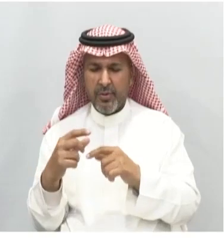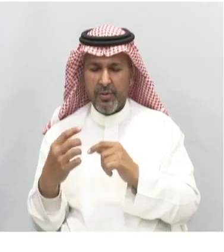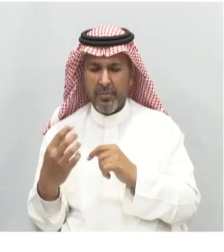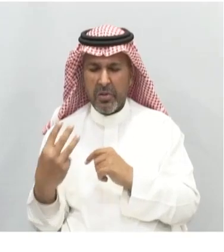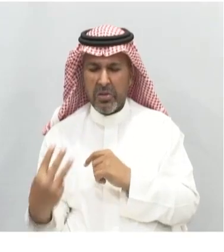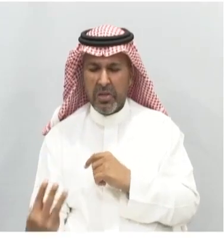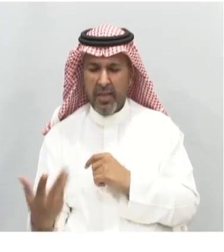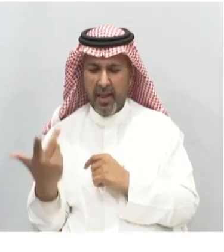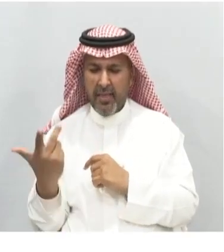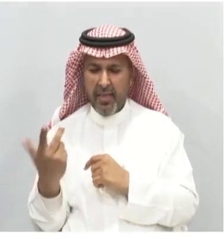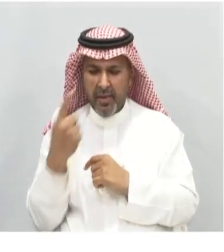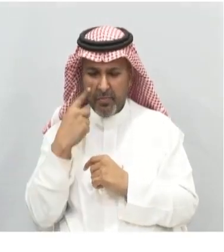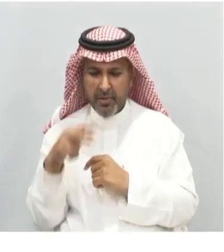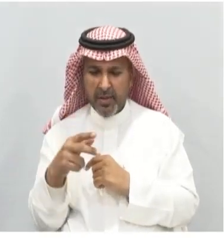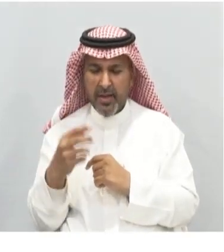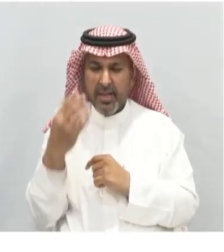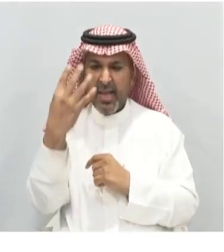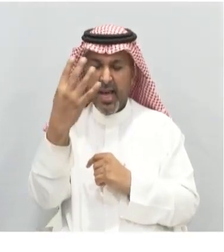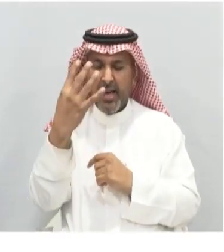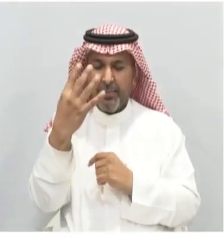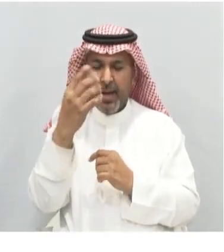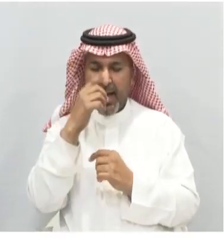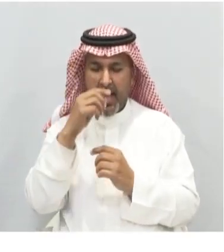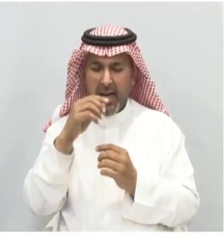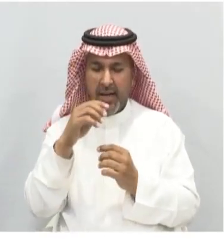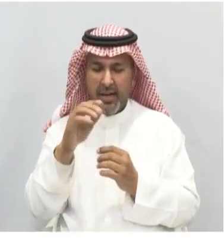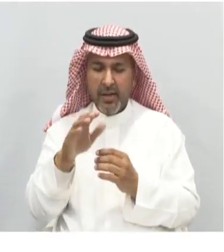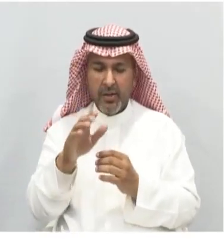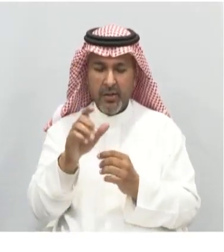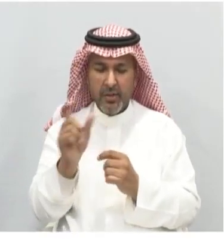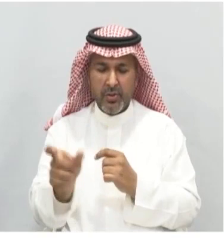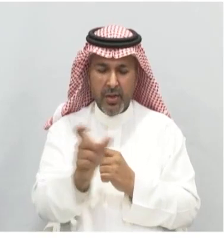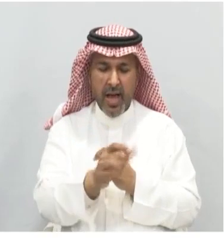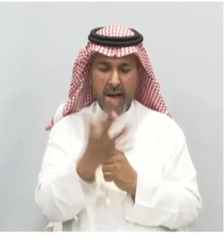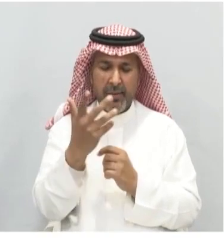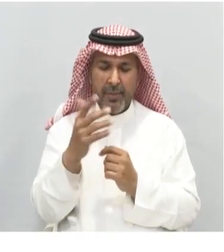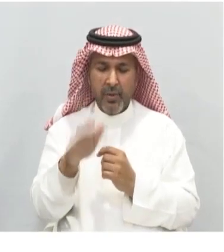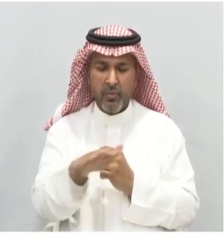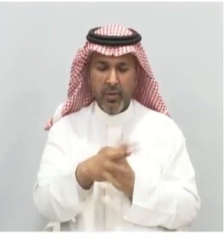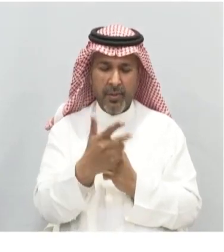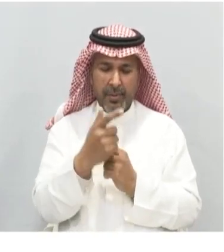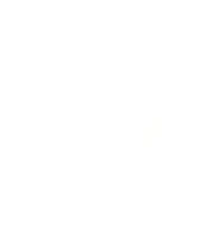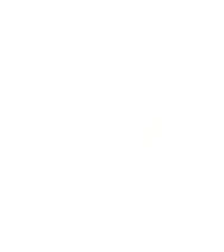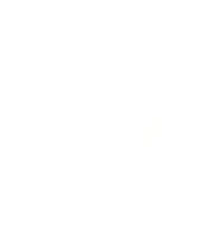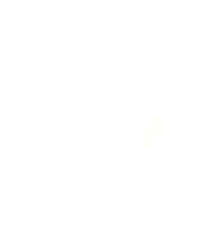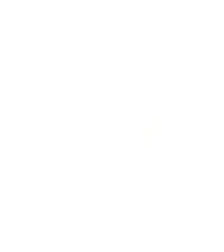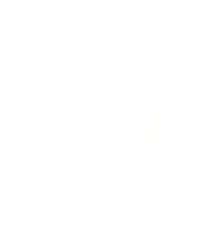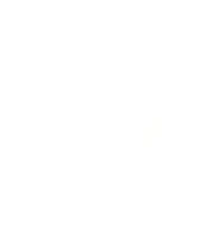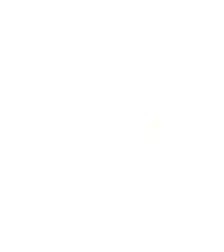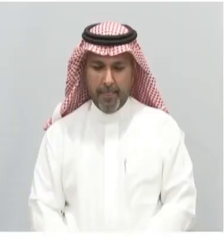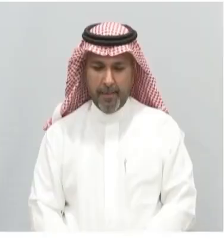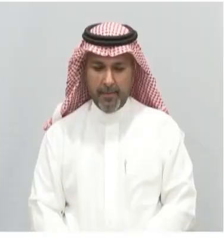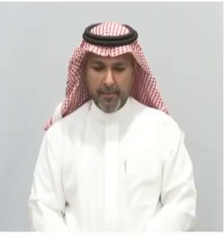او عمليه القسمه انتهت الناتج اربعه والباقي ثلاثه اذا اجابتنا لسؤال هل يمكنهم ذلك اذا